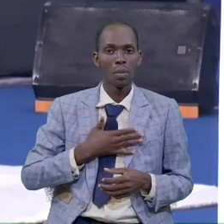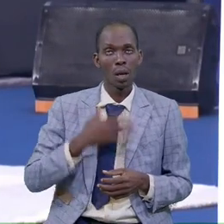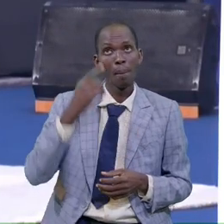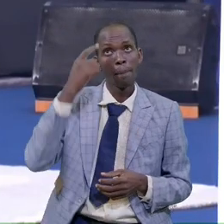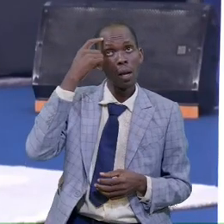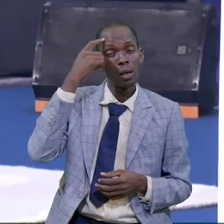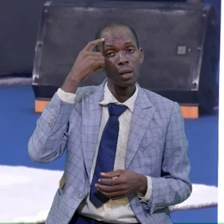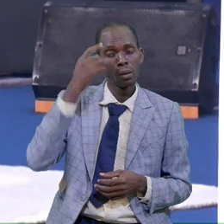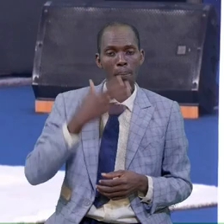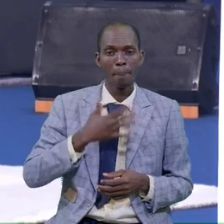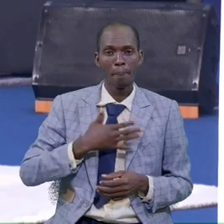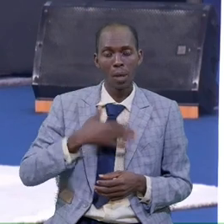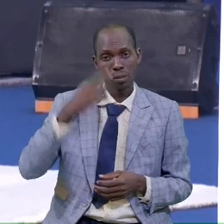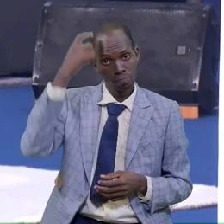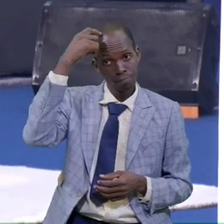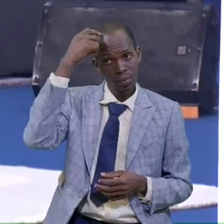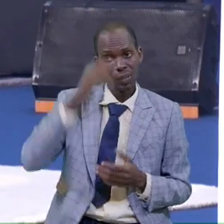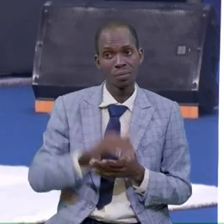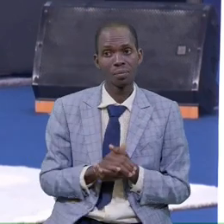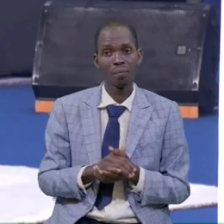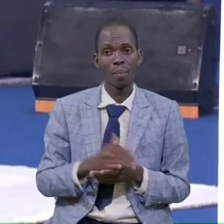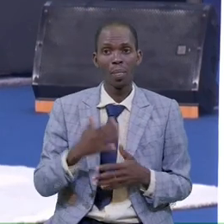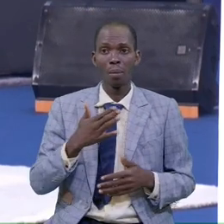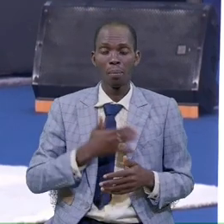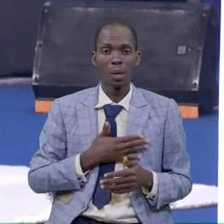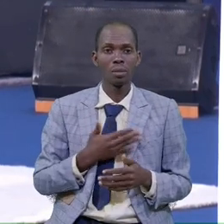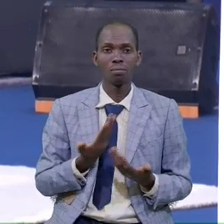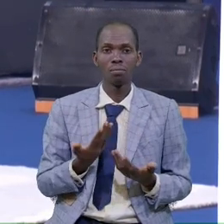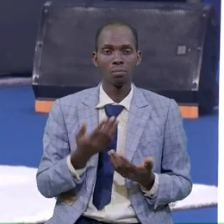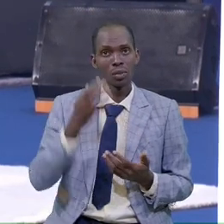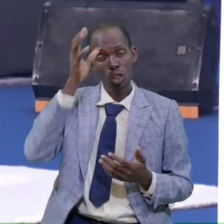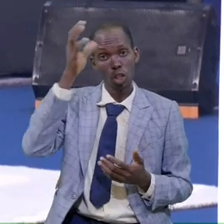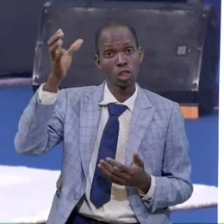Ma pensée, mon cerveau, mes concepts,